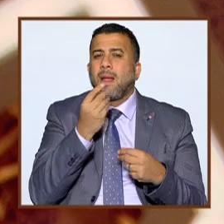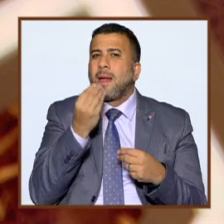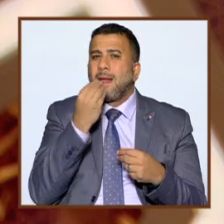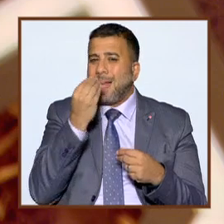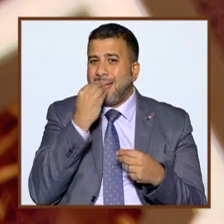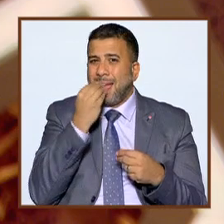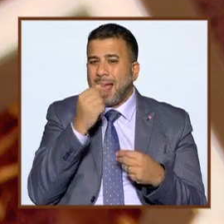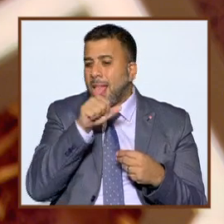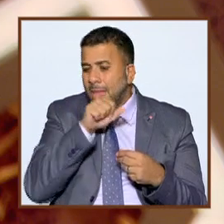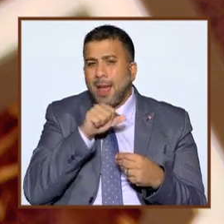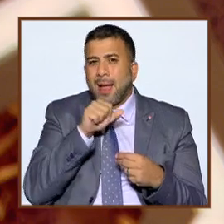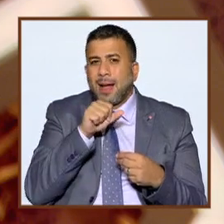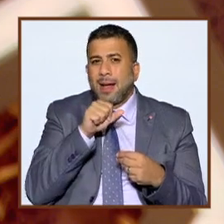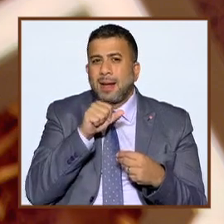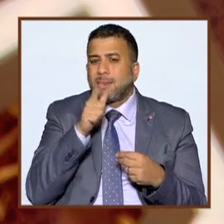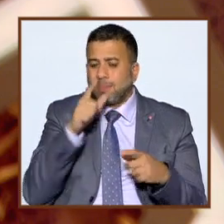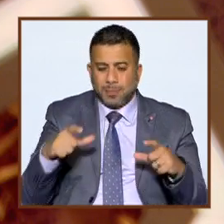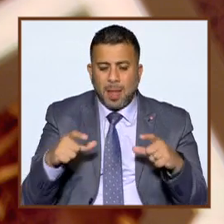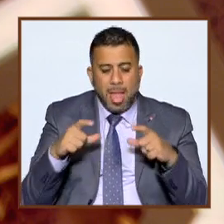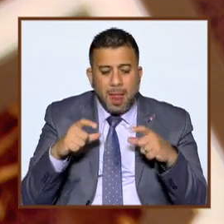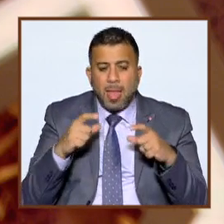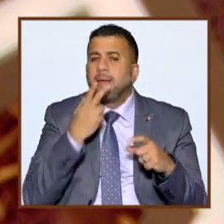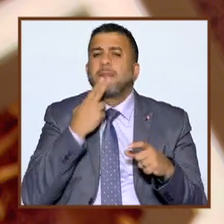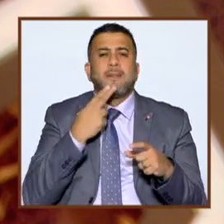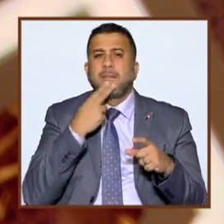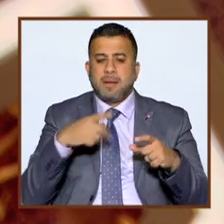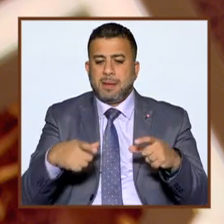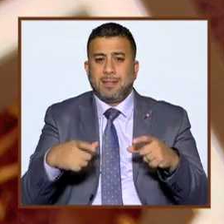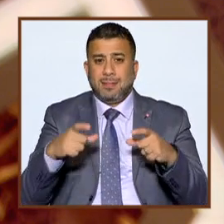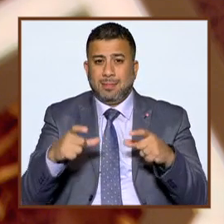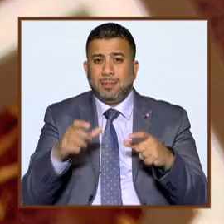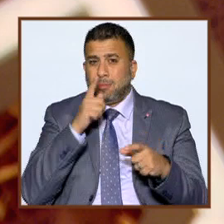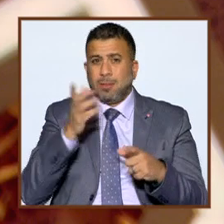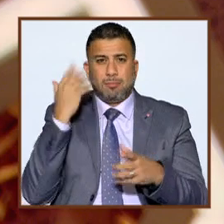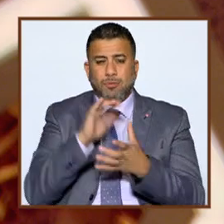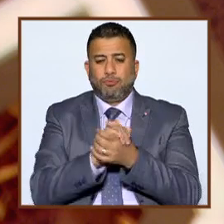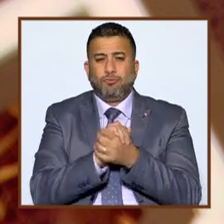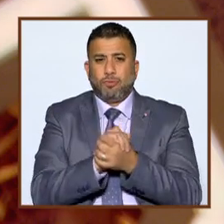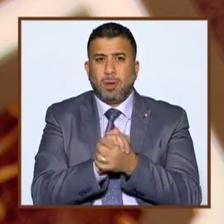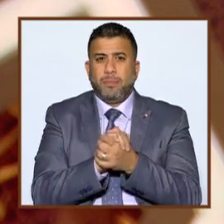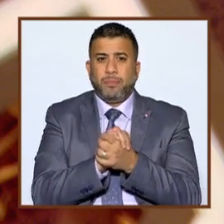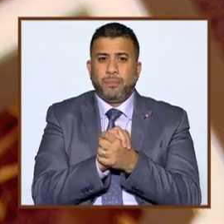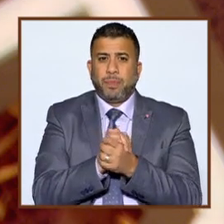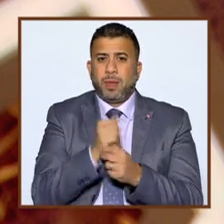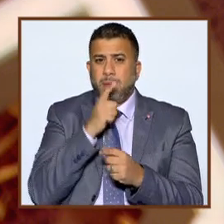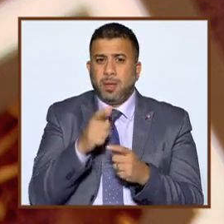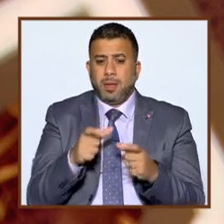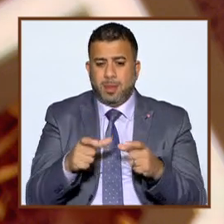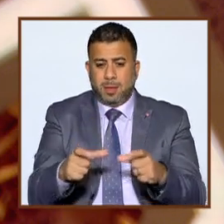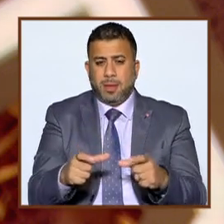في الإناء بعد الشرب، وكان بعض الصحابة كان يميل لها